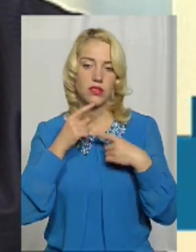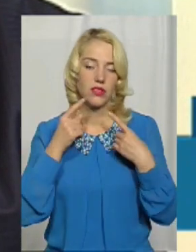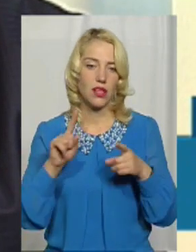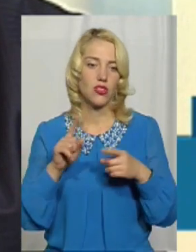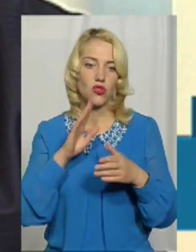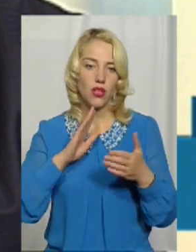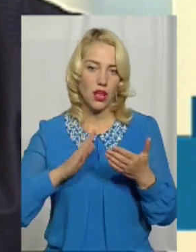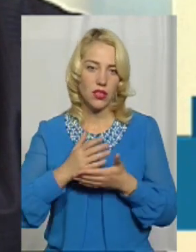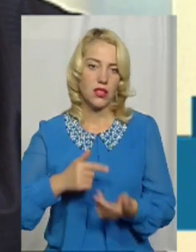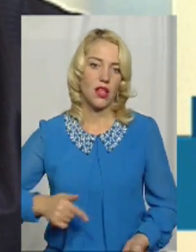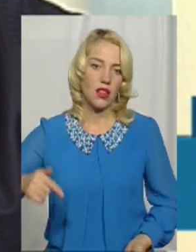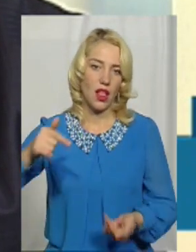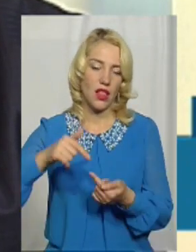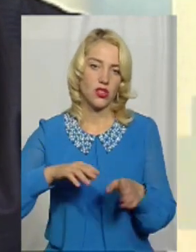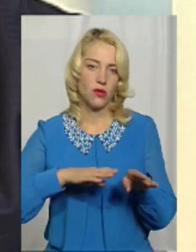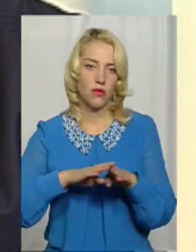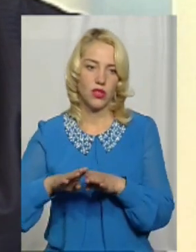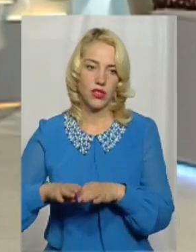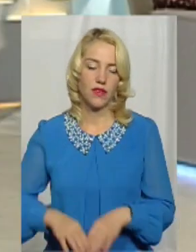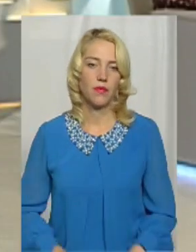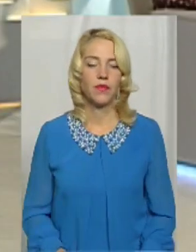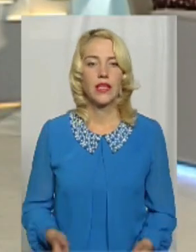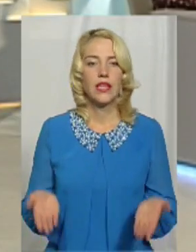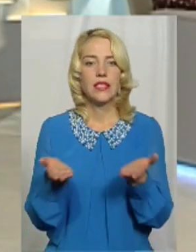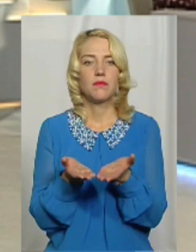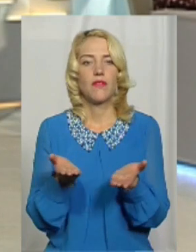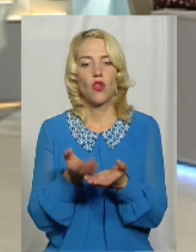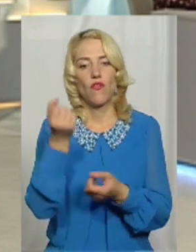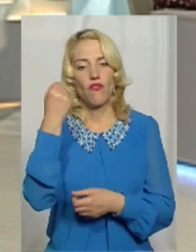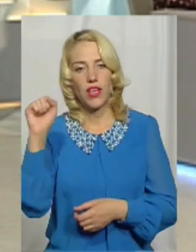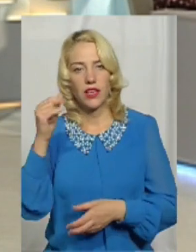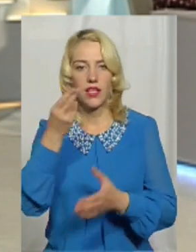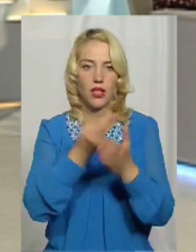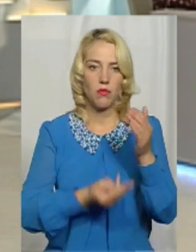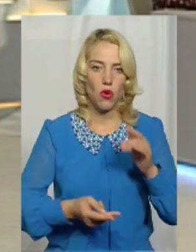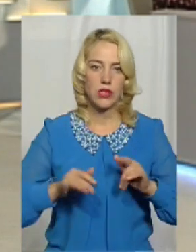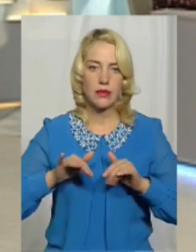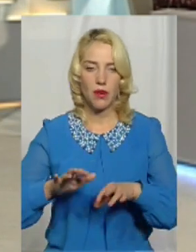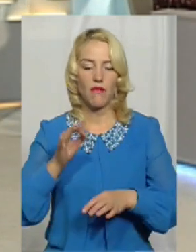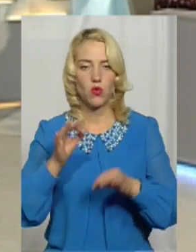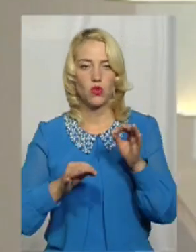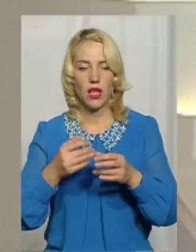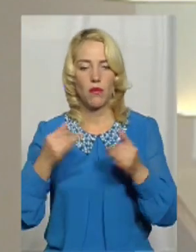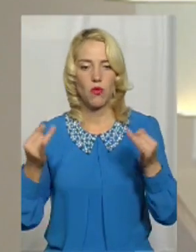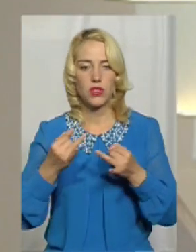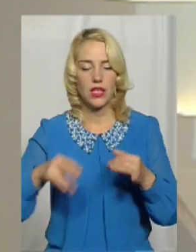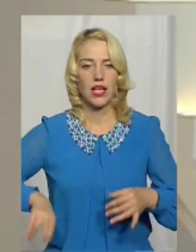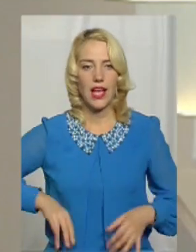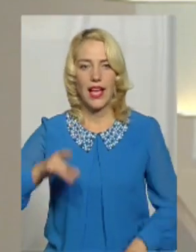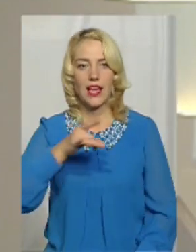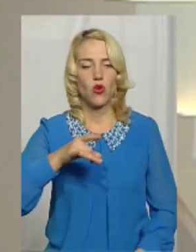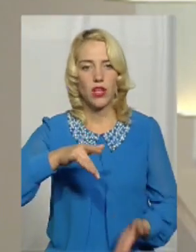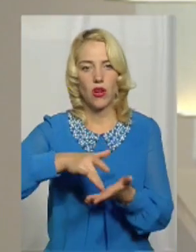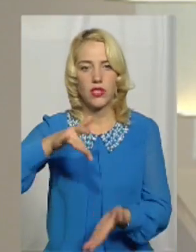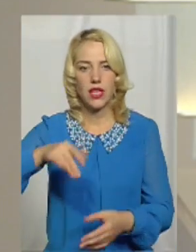що якість на належному рівні. Зрозуміло. І з співвідношенням виграних і програних справ у судах ми поцікавились у директорки